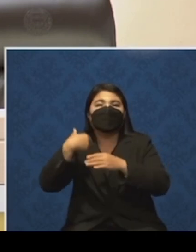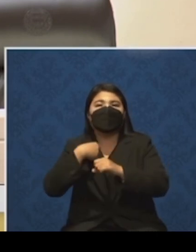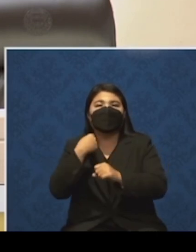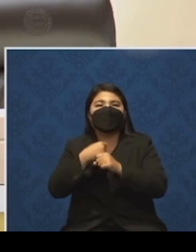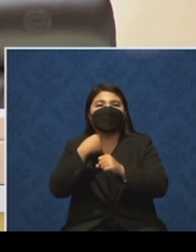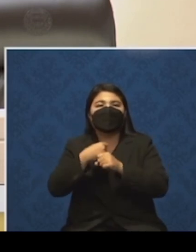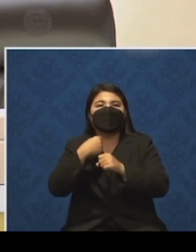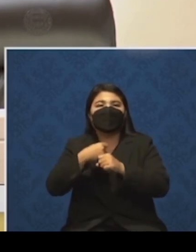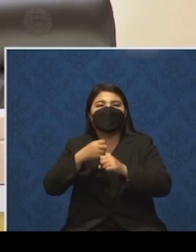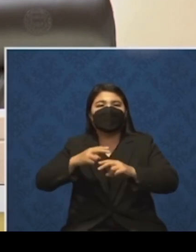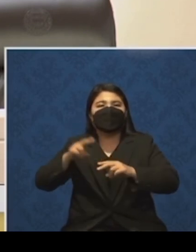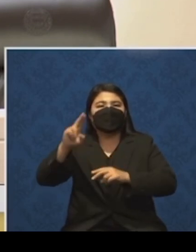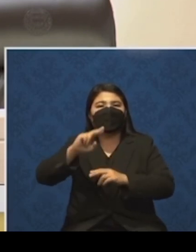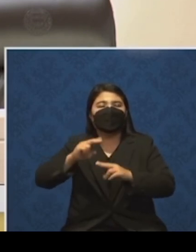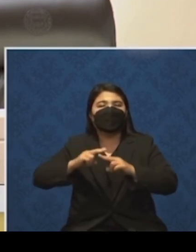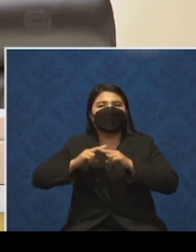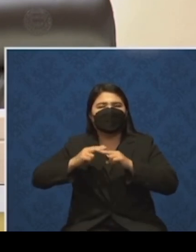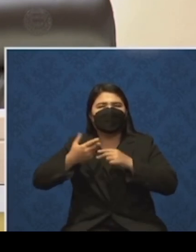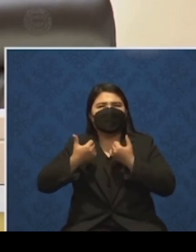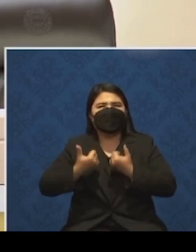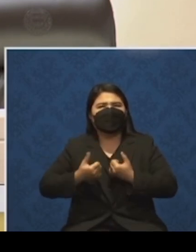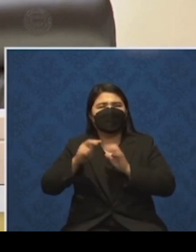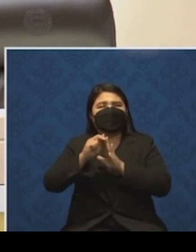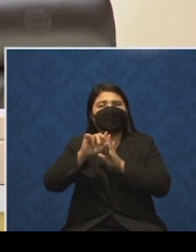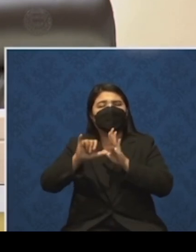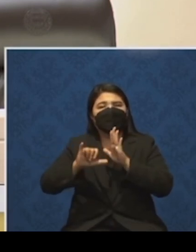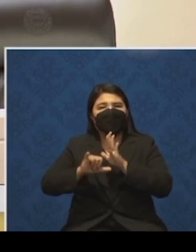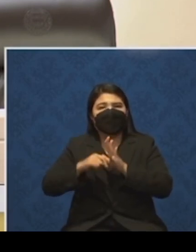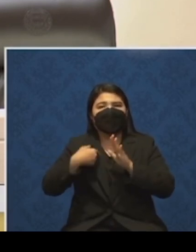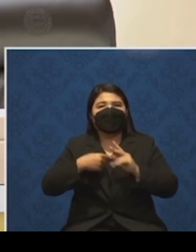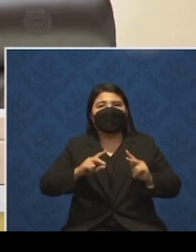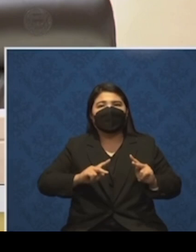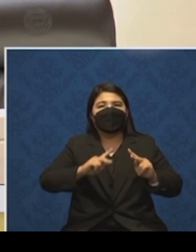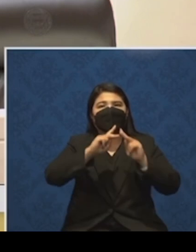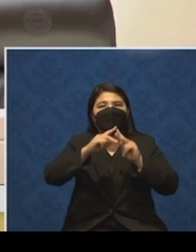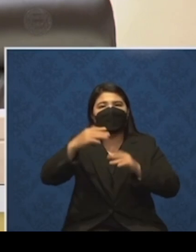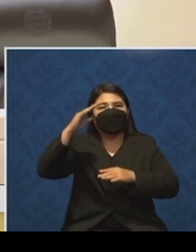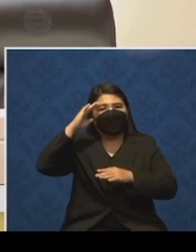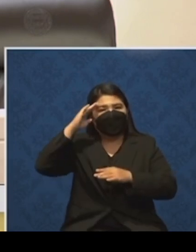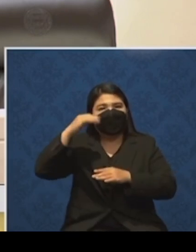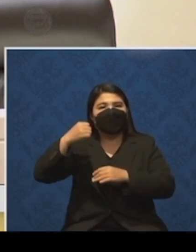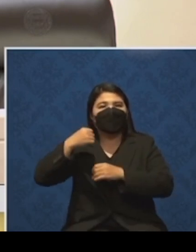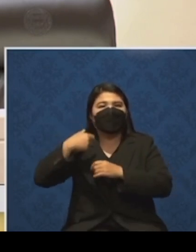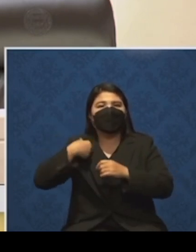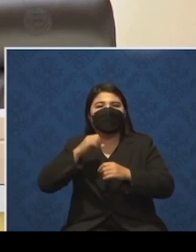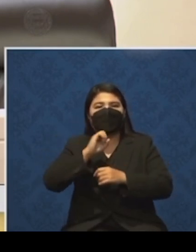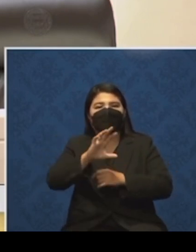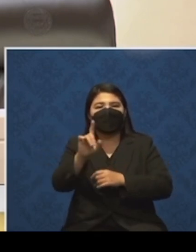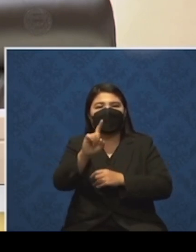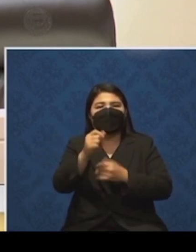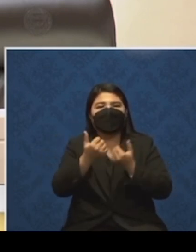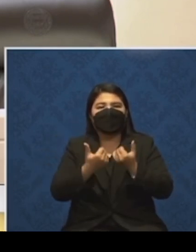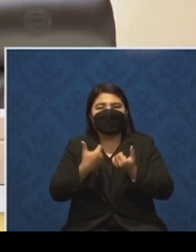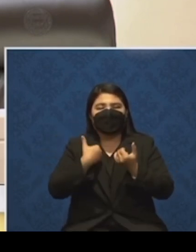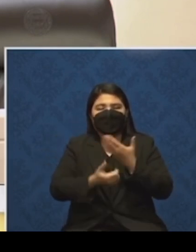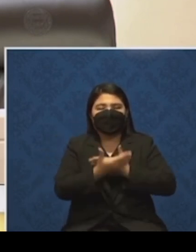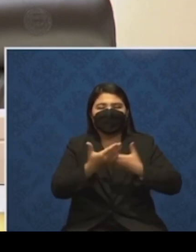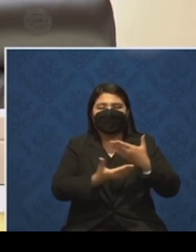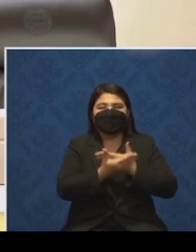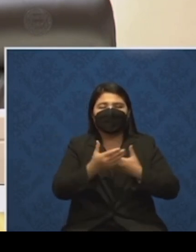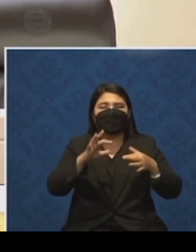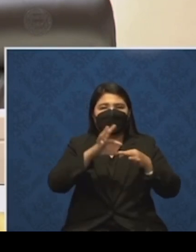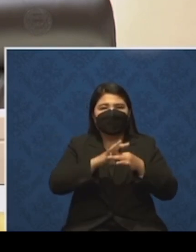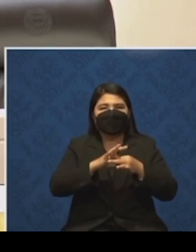รงนี้มีนโยบายชัดเจนจากรัฐมนตรีว่าการกระทรวงกลาโหมว่าให้เหล่าทัพนั้นพิจารณาในการจัด